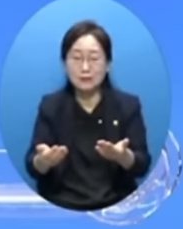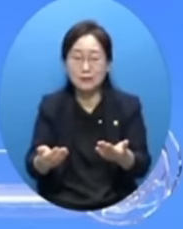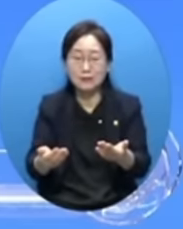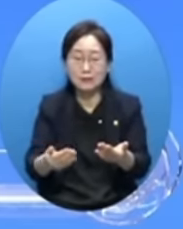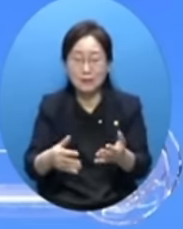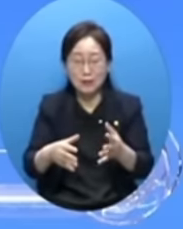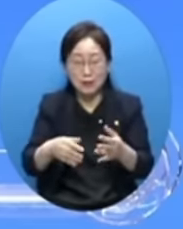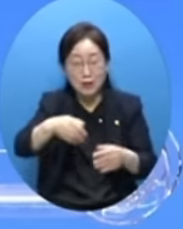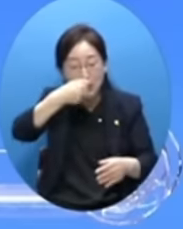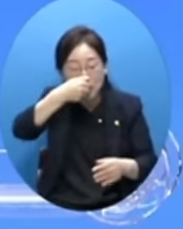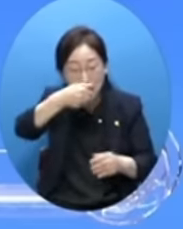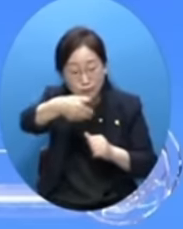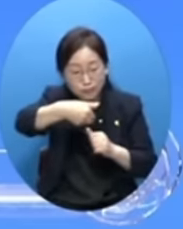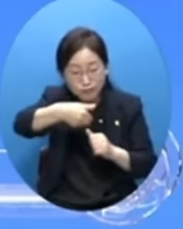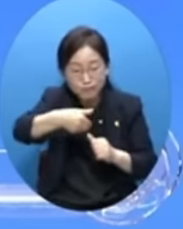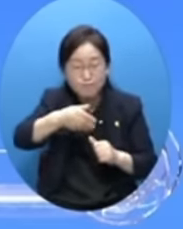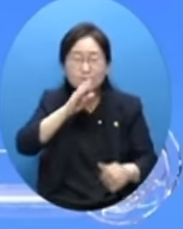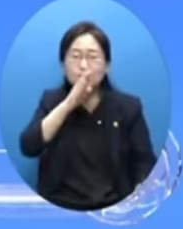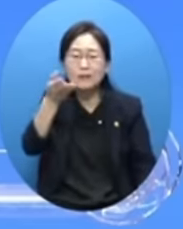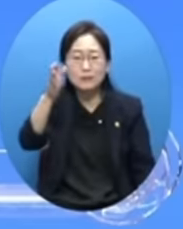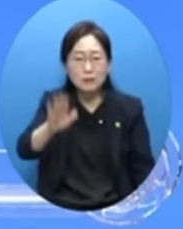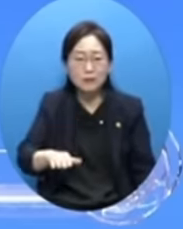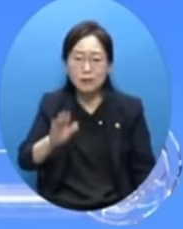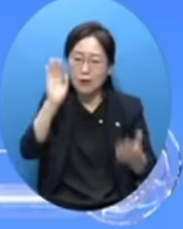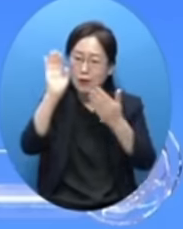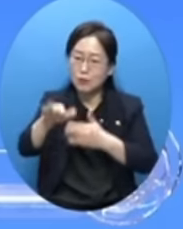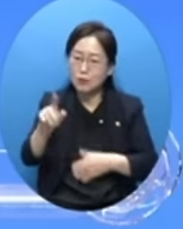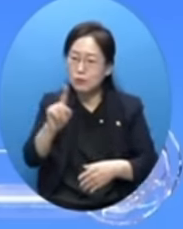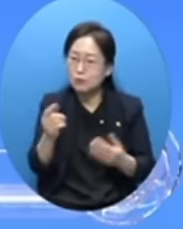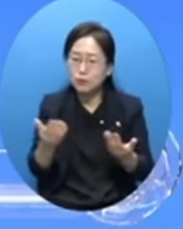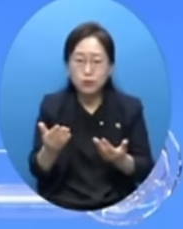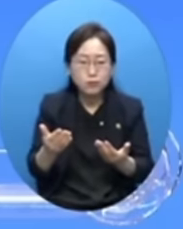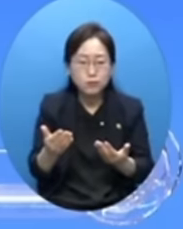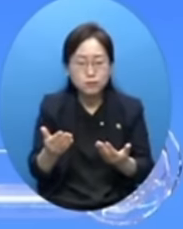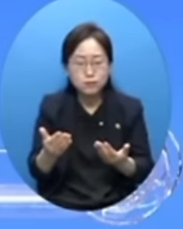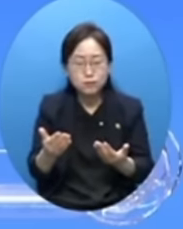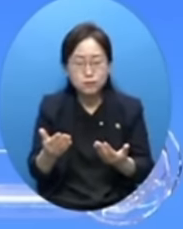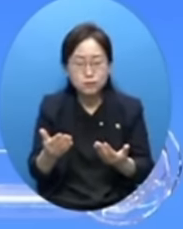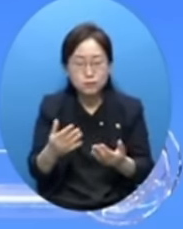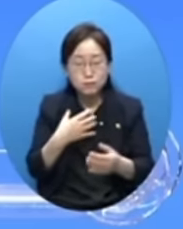굶진 않고 지낼 수 있지만 난 이제 앞으로 무엇을 할 수 있을까. 그런데 어느 날